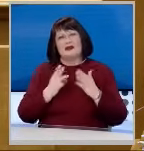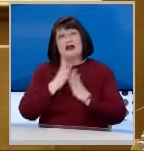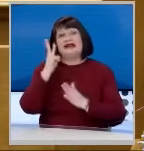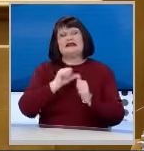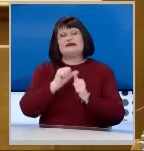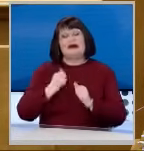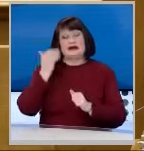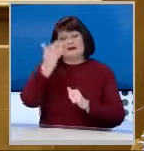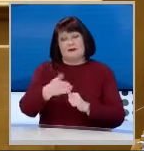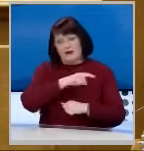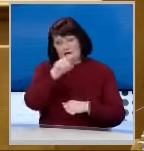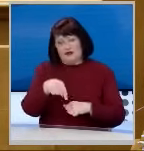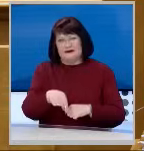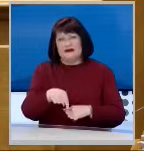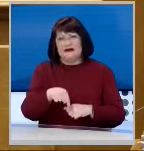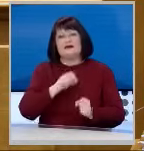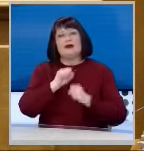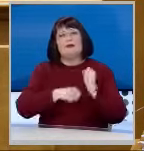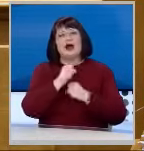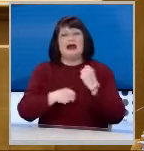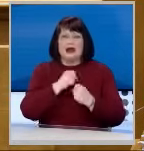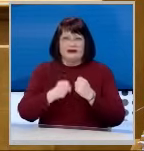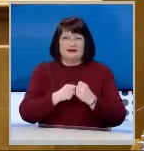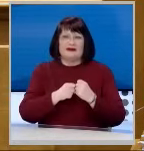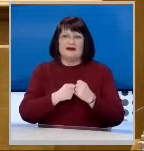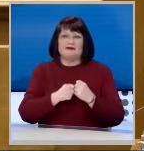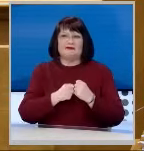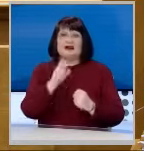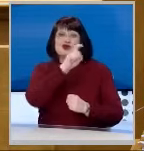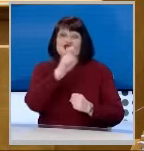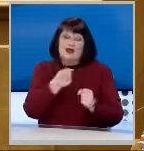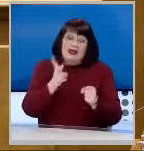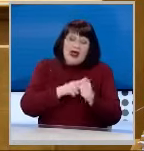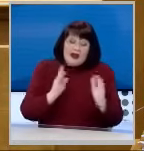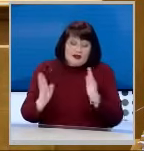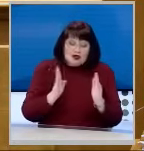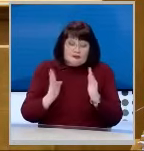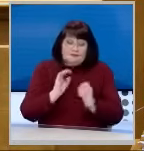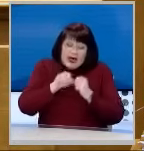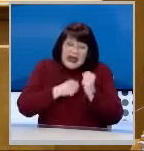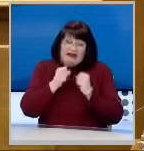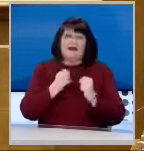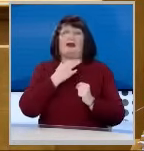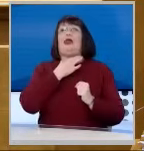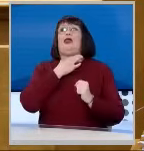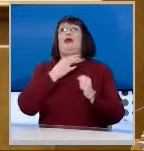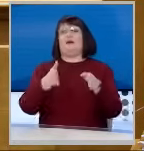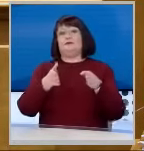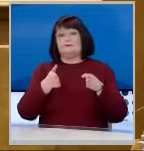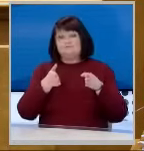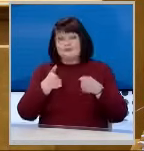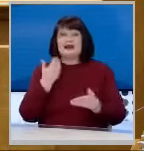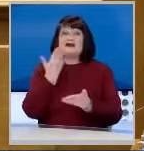μήνες μετά παλεύει μεταξύ ζωής ήθα ζητεί